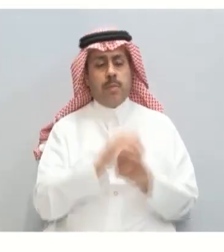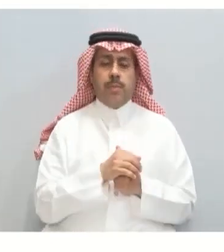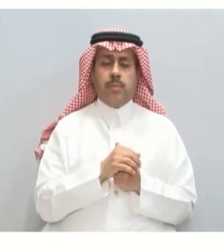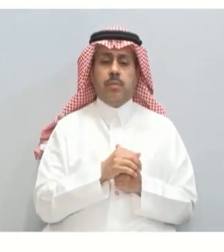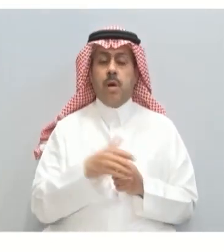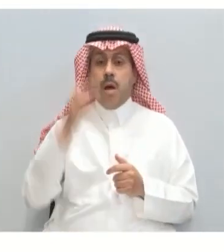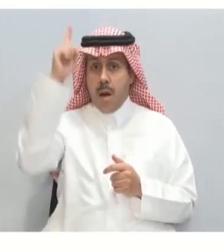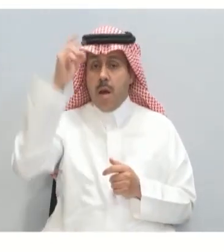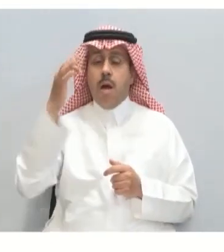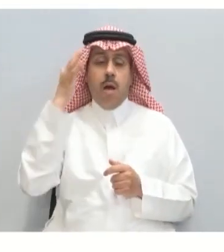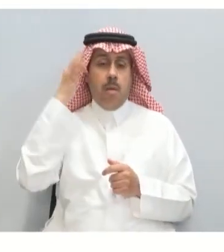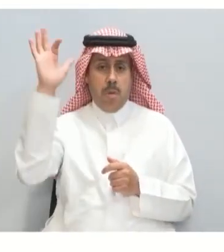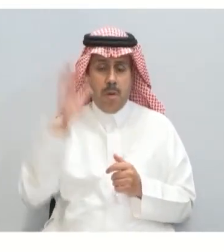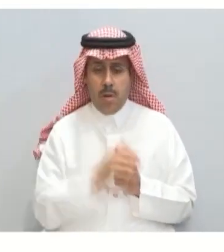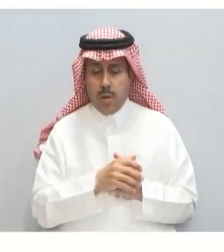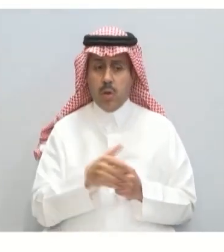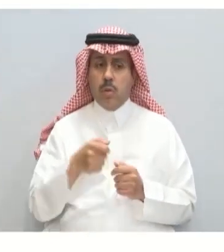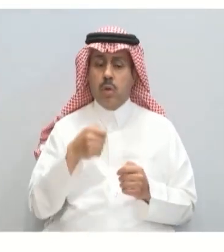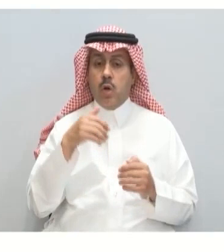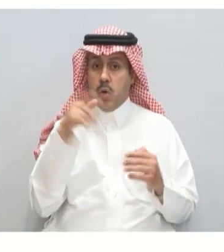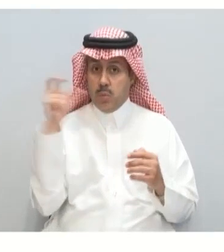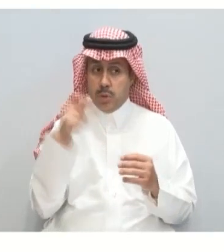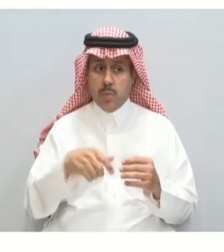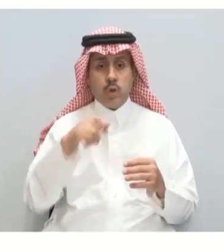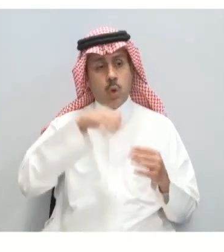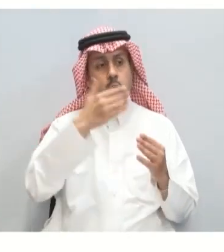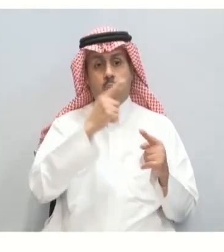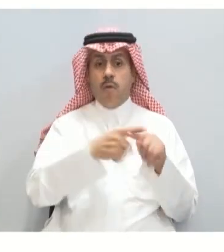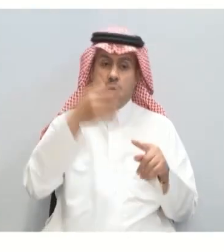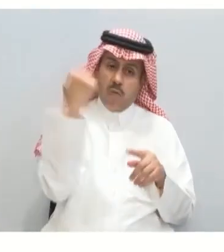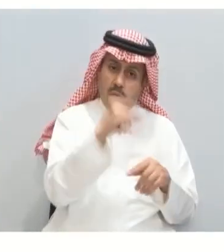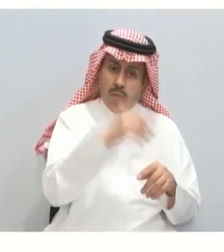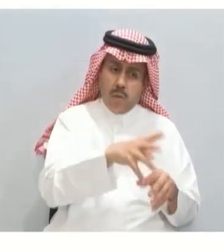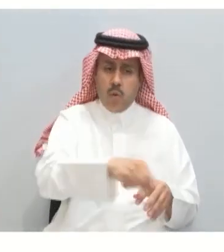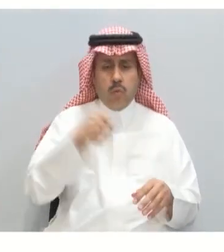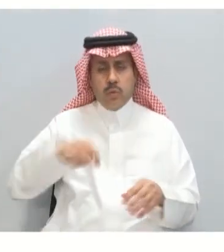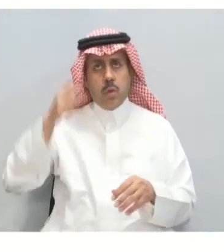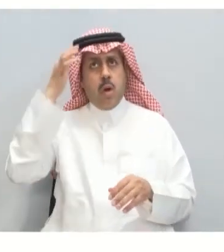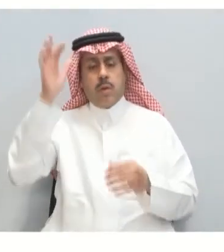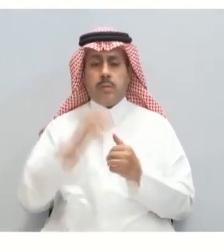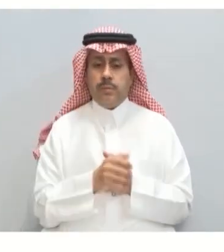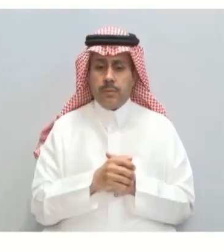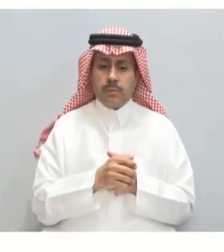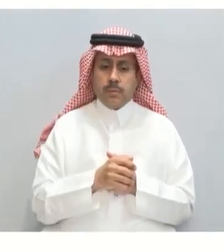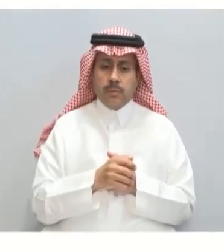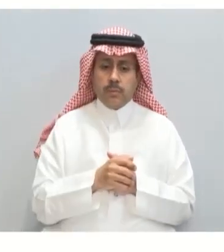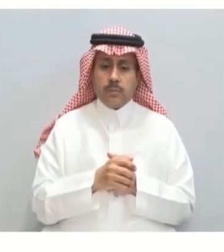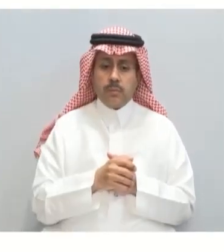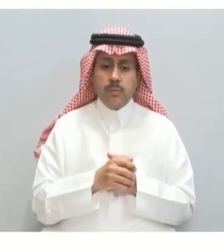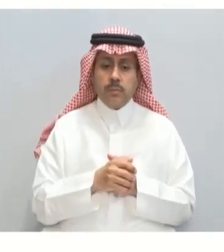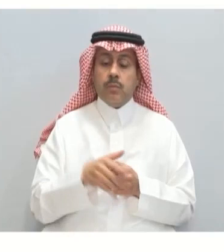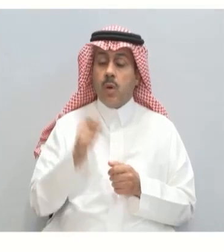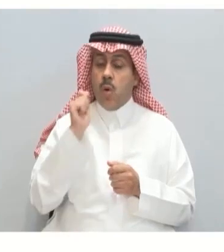للمسلمين زياده في اموالهم في قوله قل الانفال لله والرسول المعنى اي